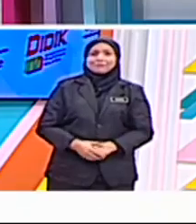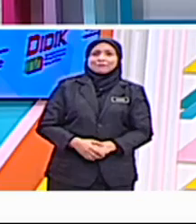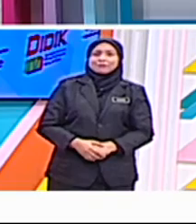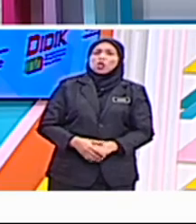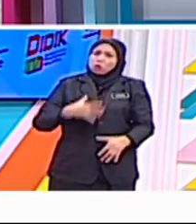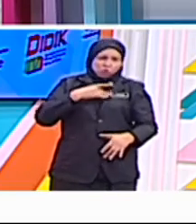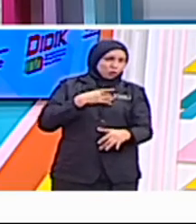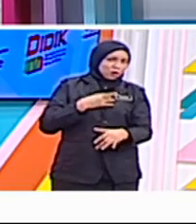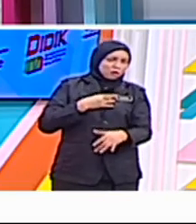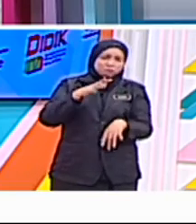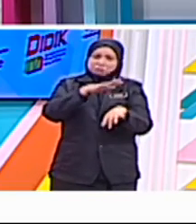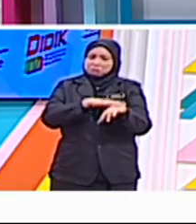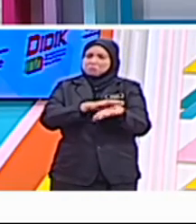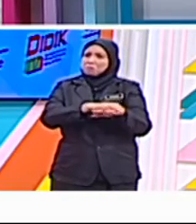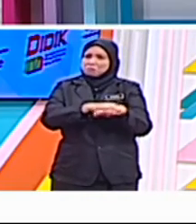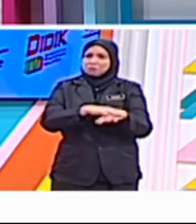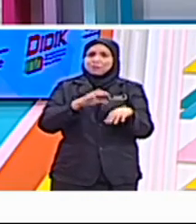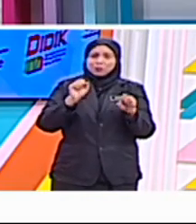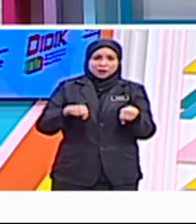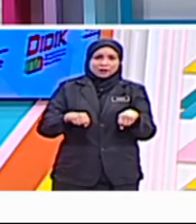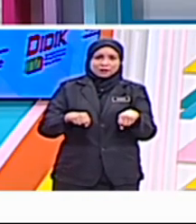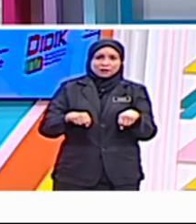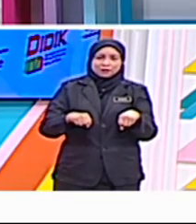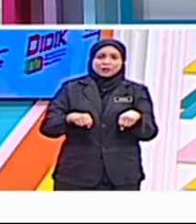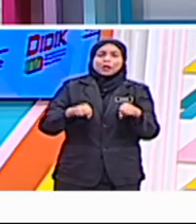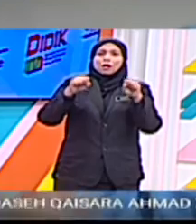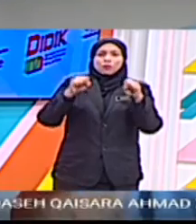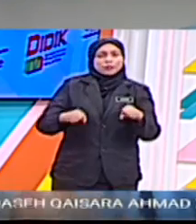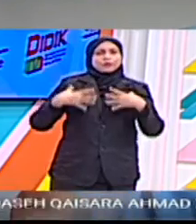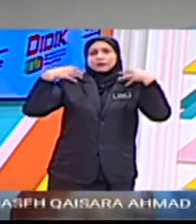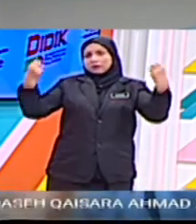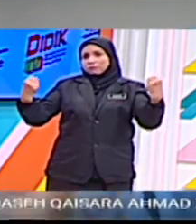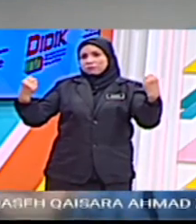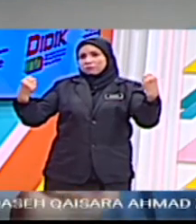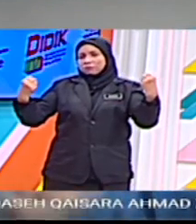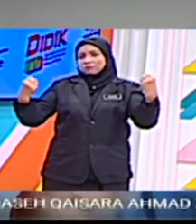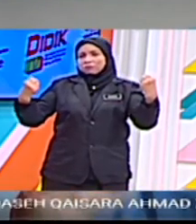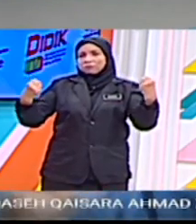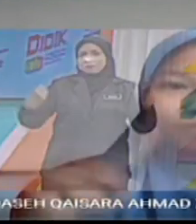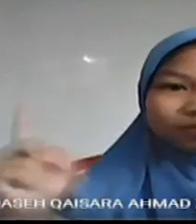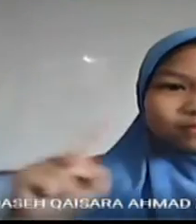Suka-suka hati pula nak pegang kan? Okey. Adakah ia boleh melibatkan kesihatan? Tak ada.